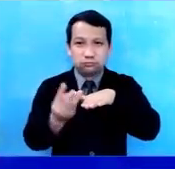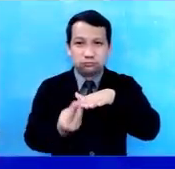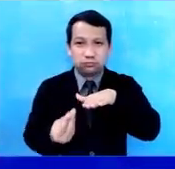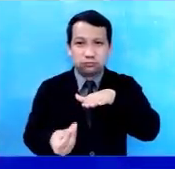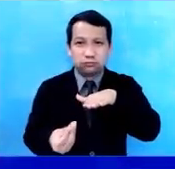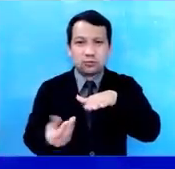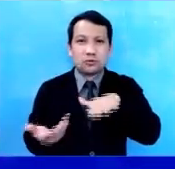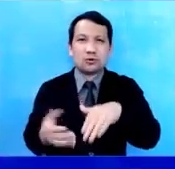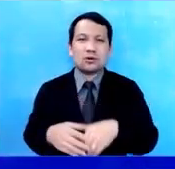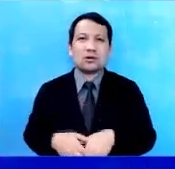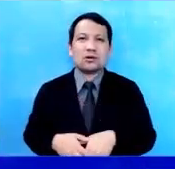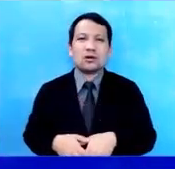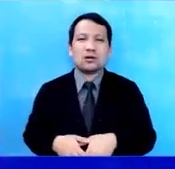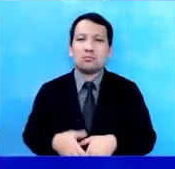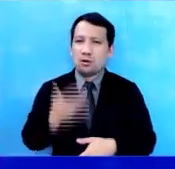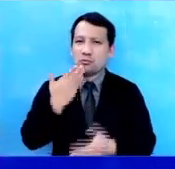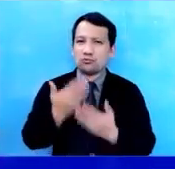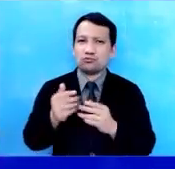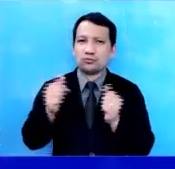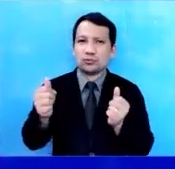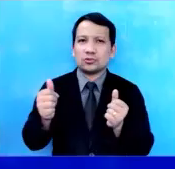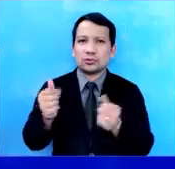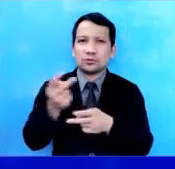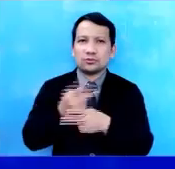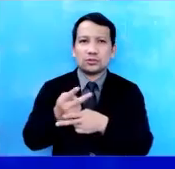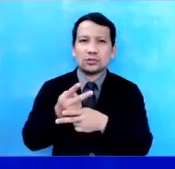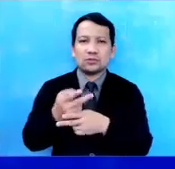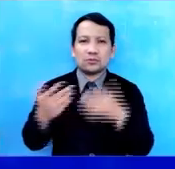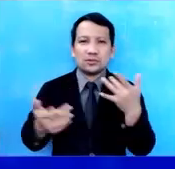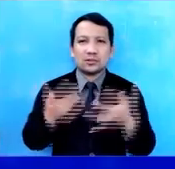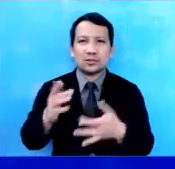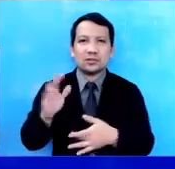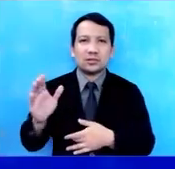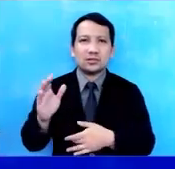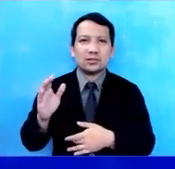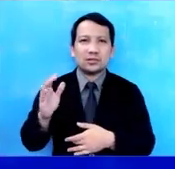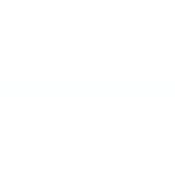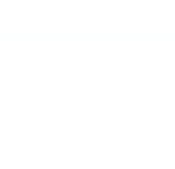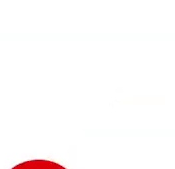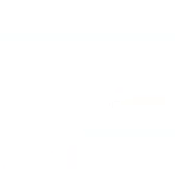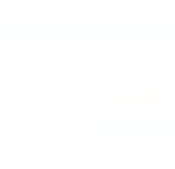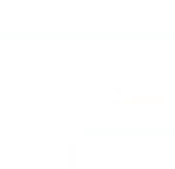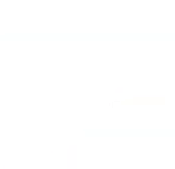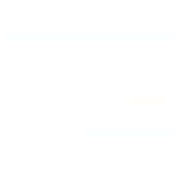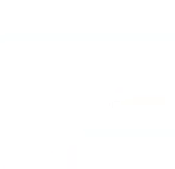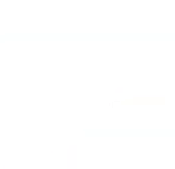Ang marinigyan para sa ating mga turista. Mag-ingat at mag-enjoy ka dyan. Maraming salamat, Jenny Dongon.